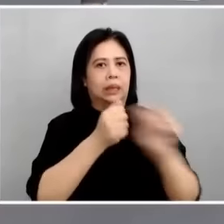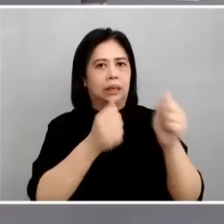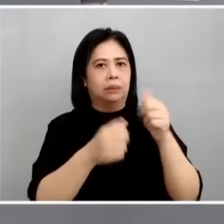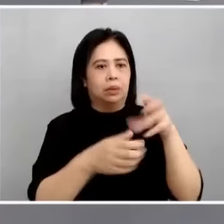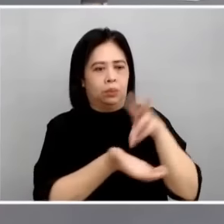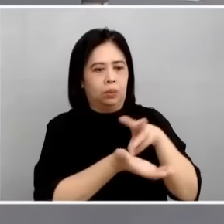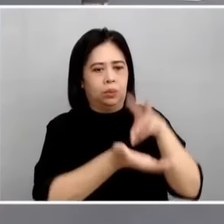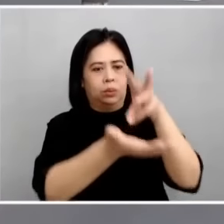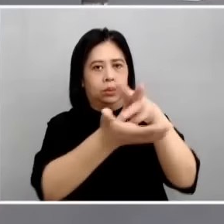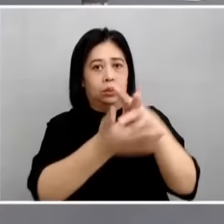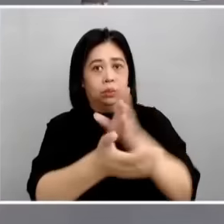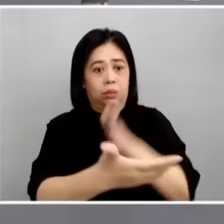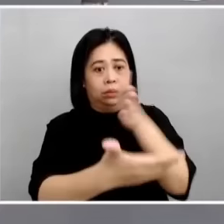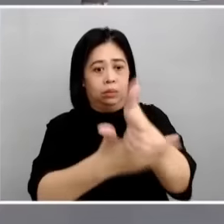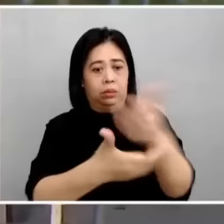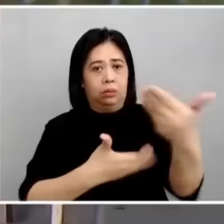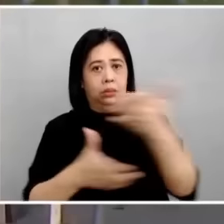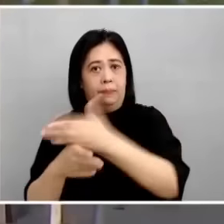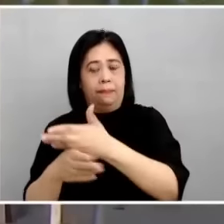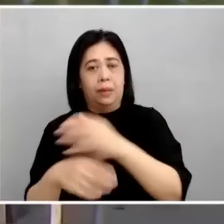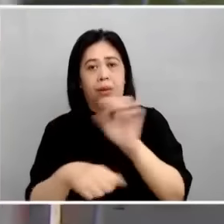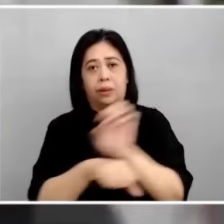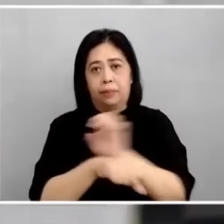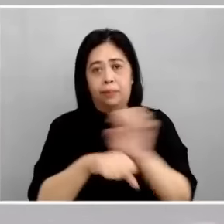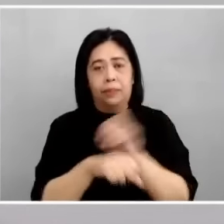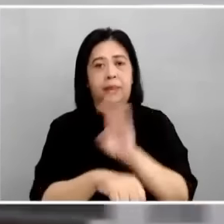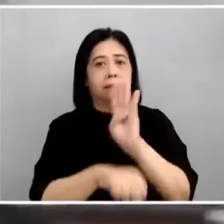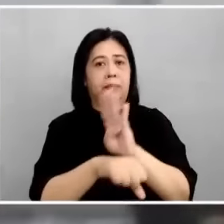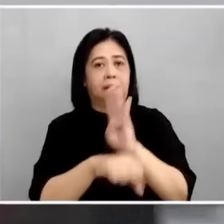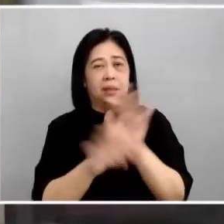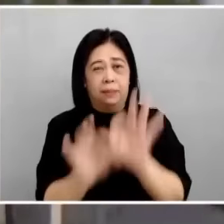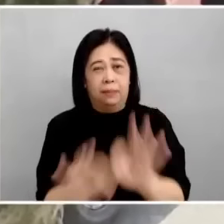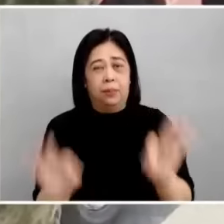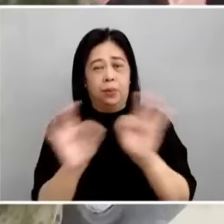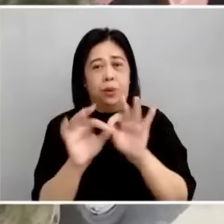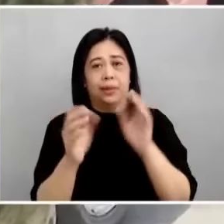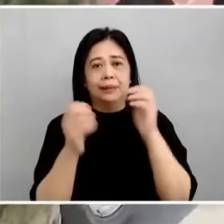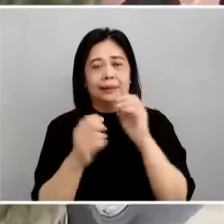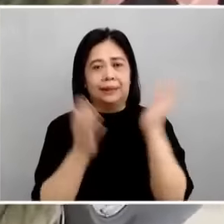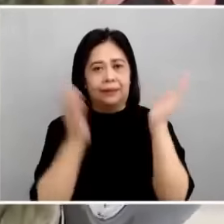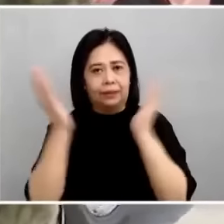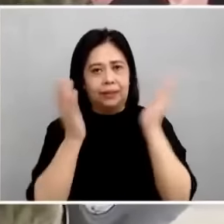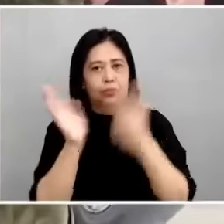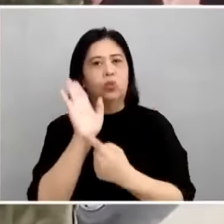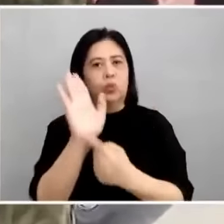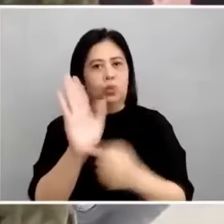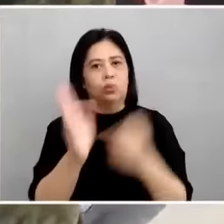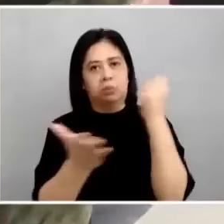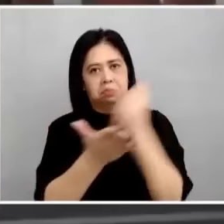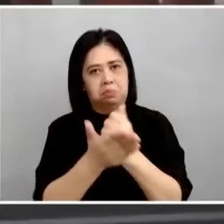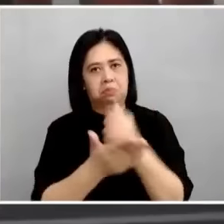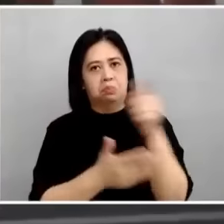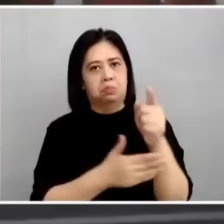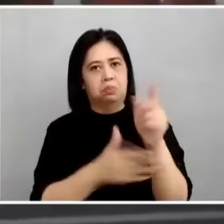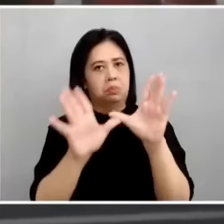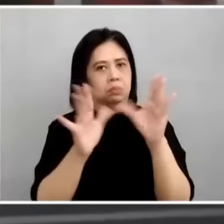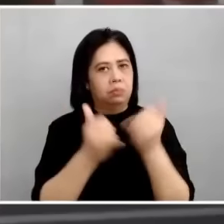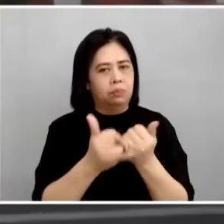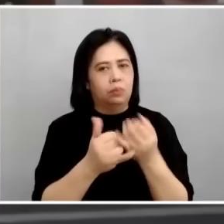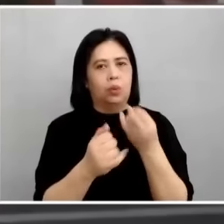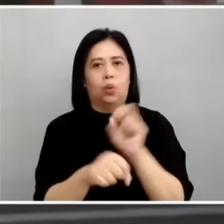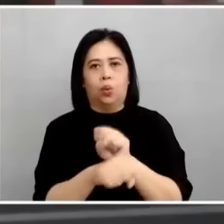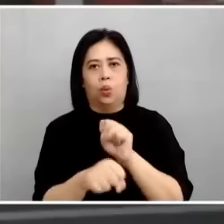ng Metro Manila mga empleyado at negosyanteng nasa ilalim ng essential services. Basta maipakita lang na otorisado ng kanilang kumpanya o trabaho